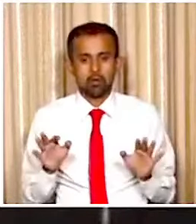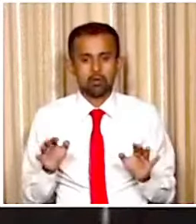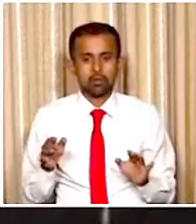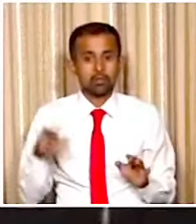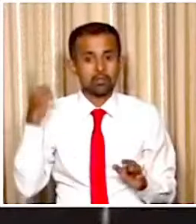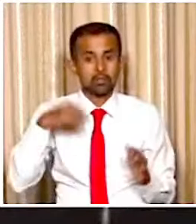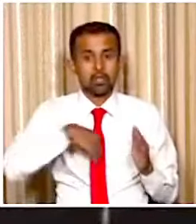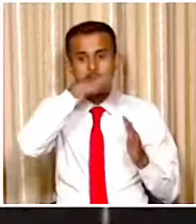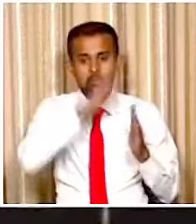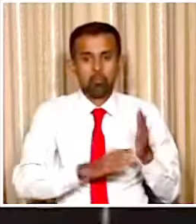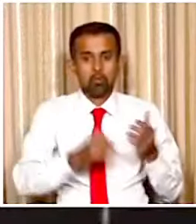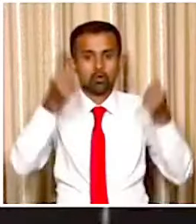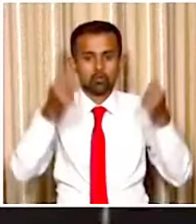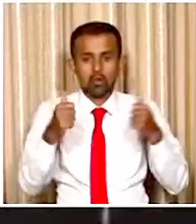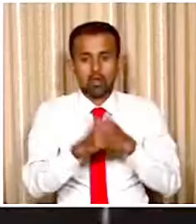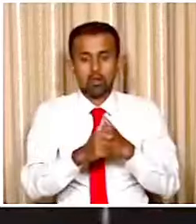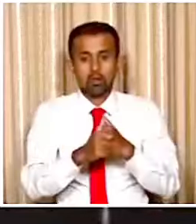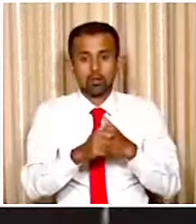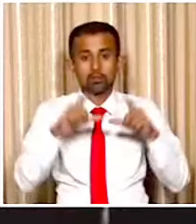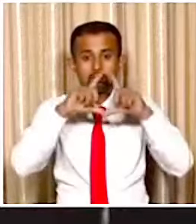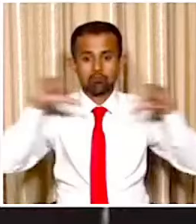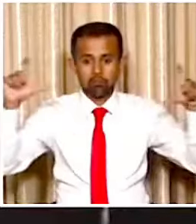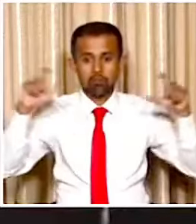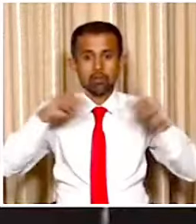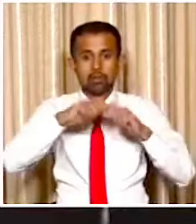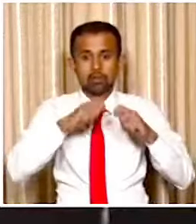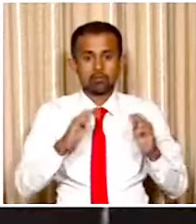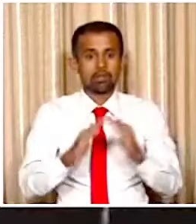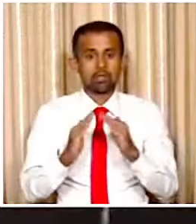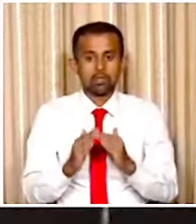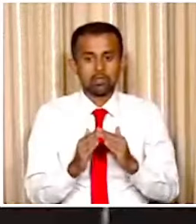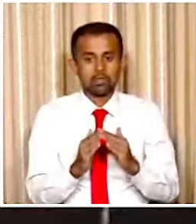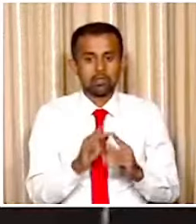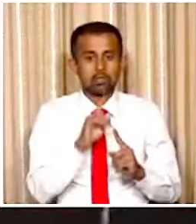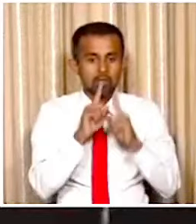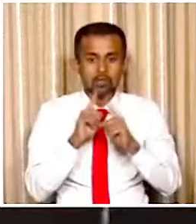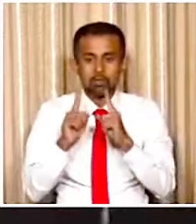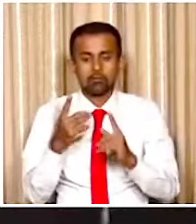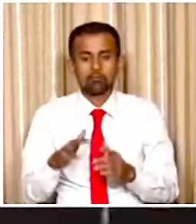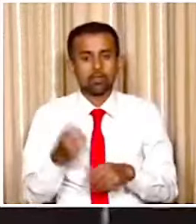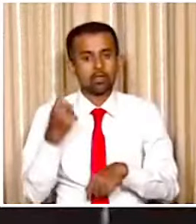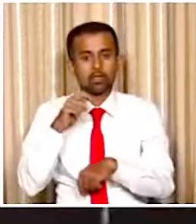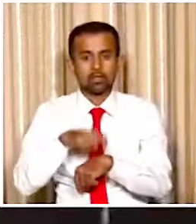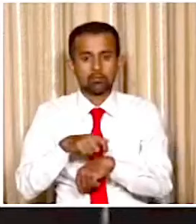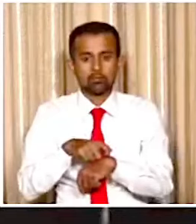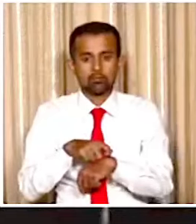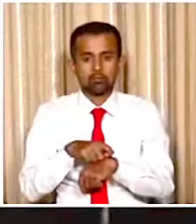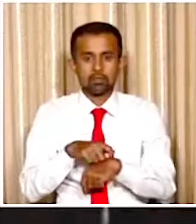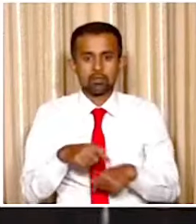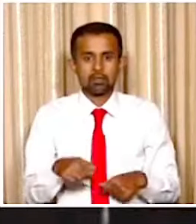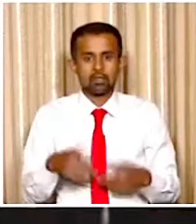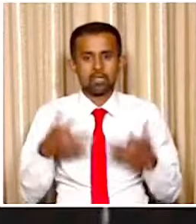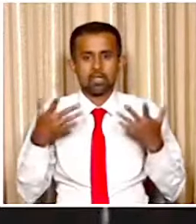පෝස්ටර් ගැහුවා, කටවුට් දැම්මා, බැනර් ගැහුවා, ගෙයින් ගෙට කැන්වසින් ගියා. ඒ යුගය දැන් දිනෙන්